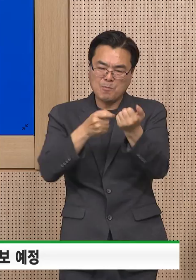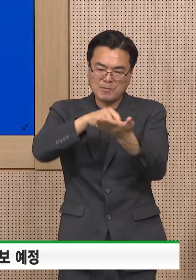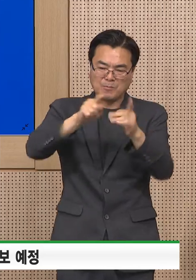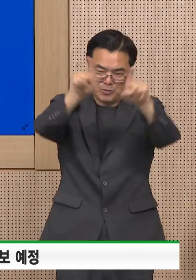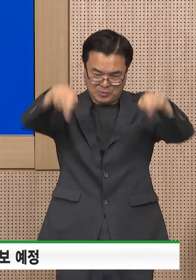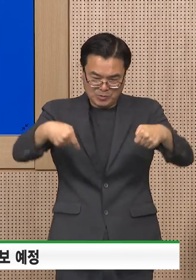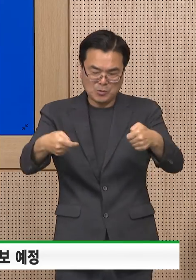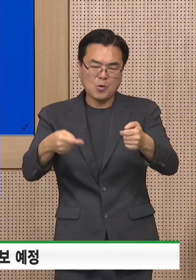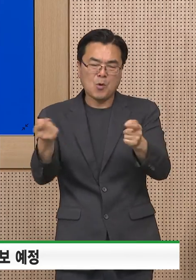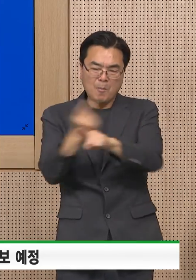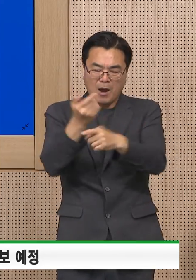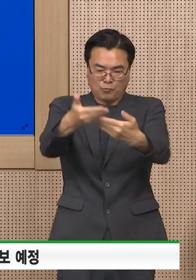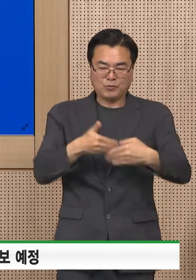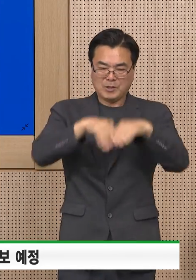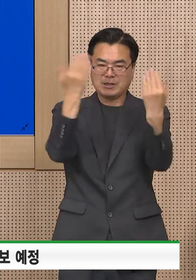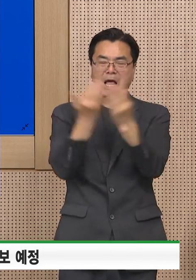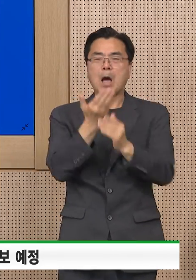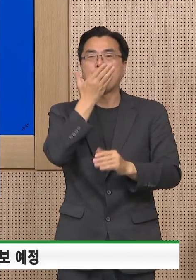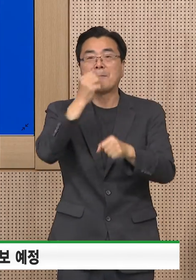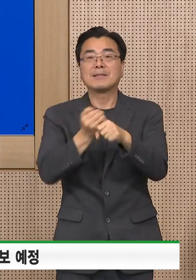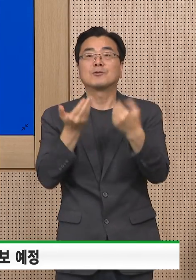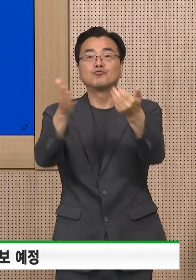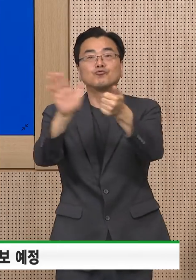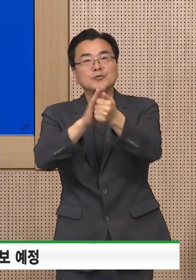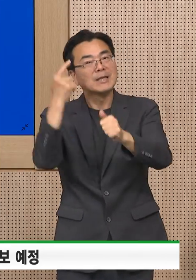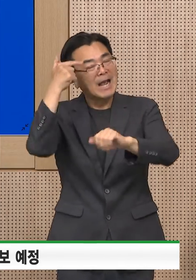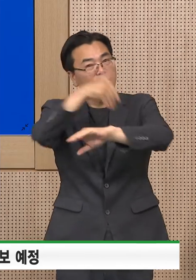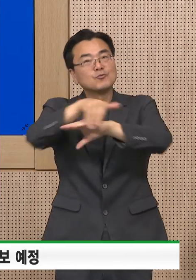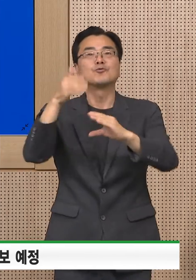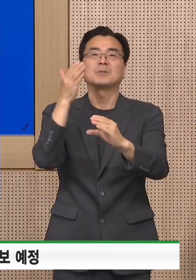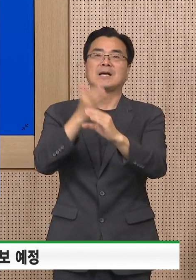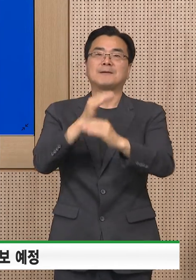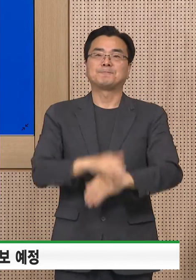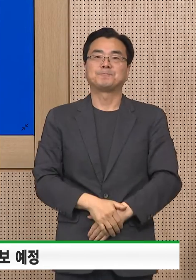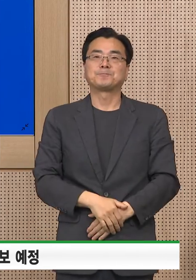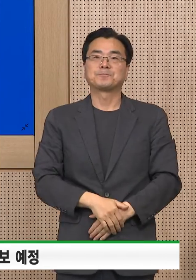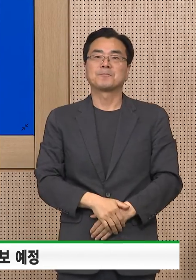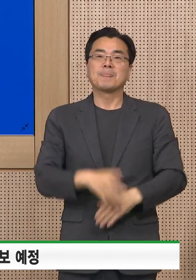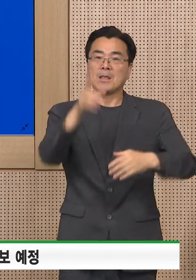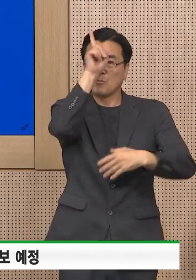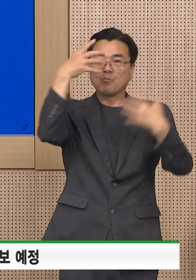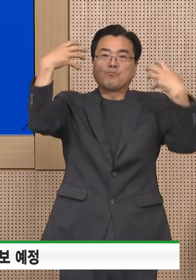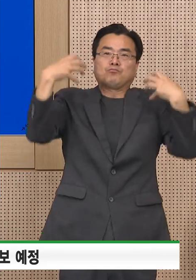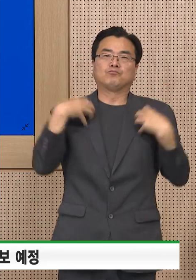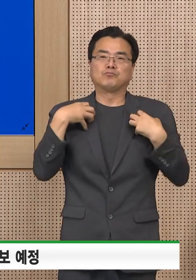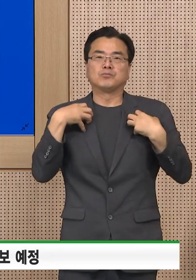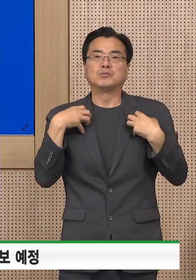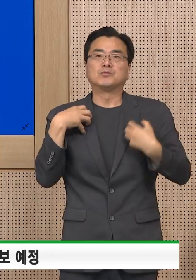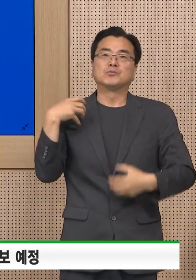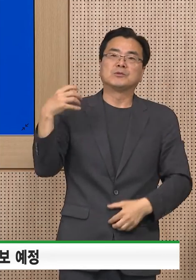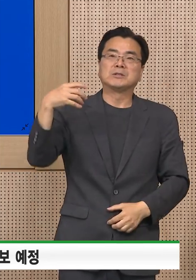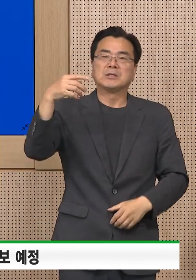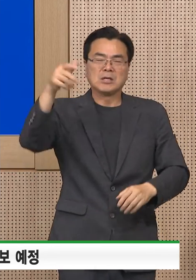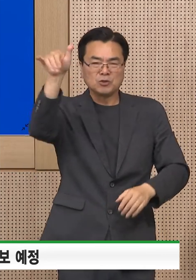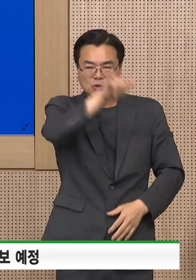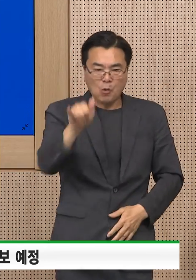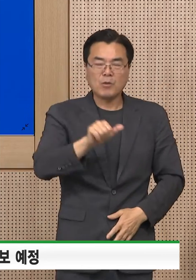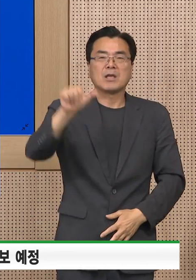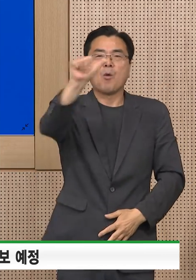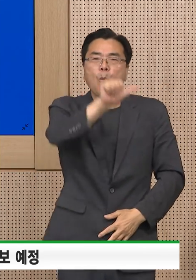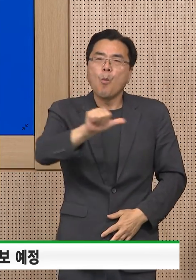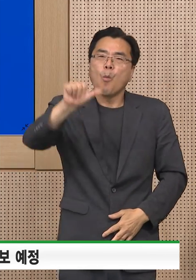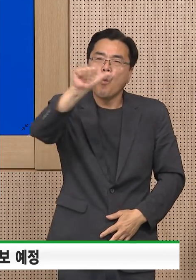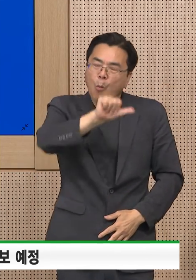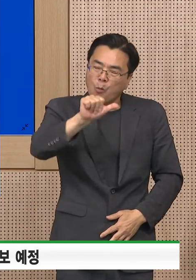가능하도록 할 예정입니다. 정부는 원스톱 진료기관을 전국적으로 최소 5,000개소 정도를 확보할 예정 중에 있고